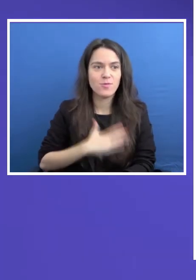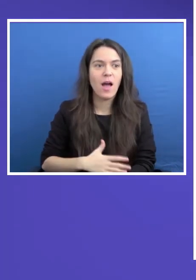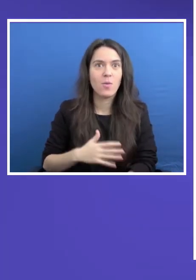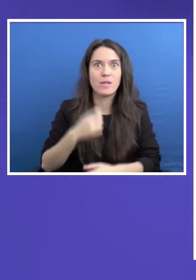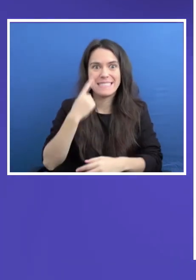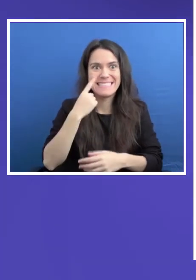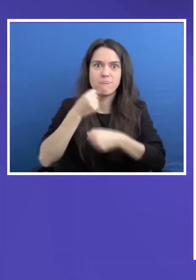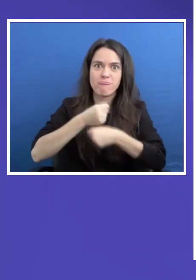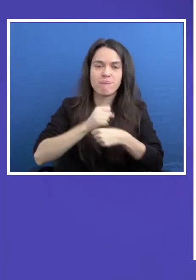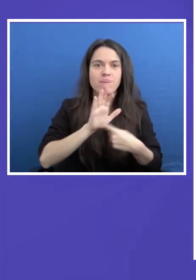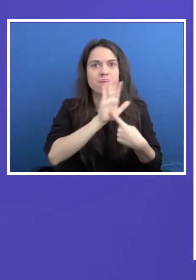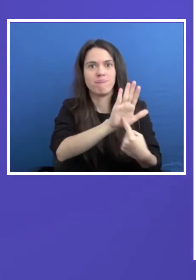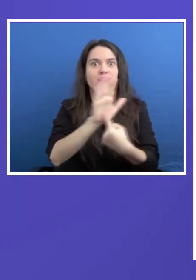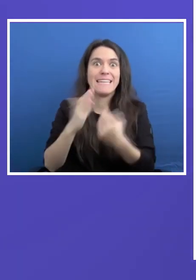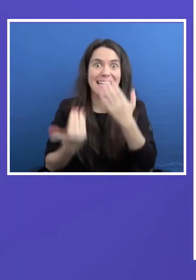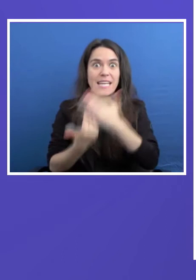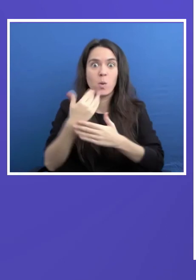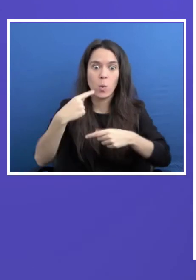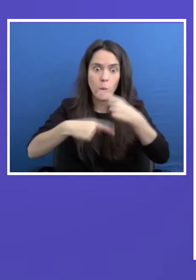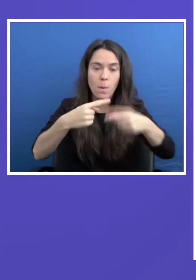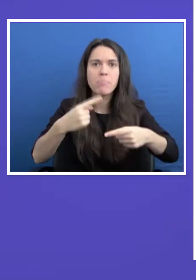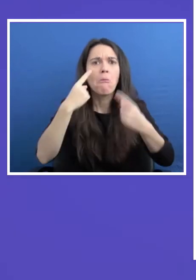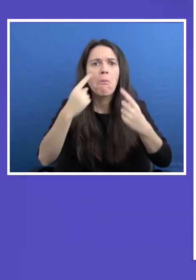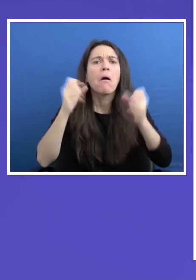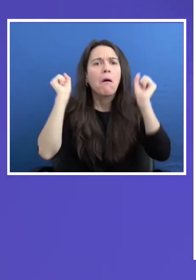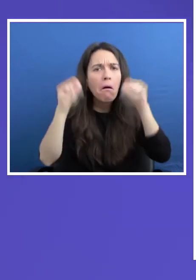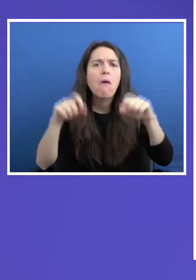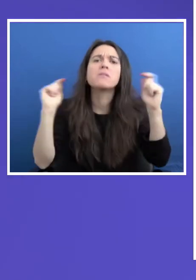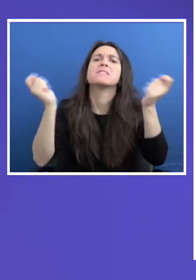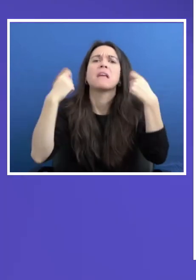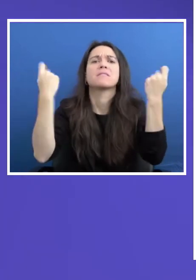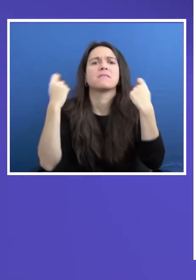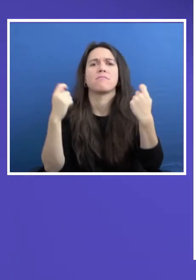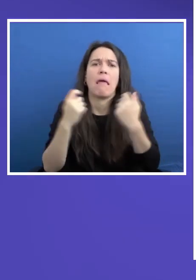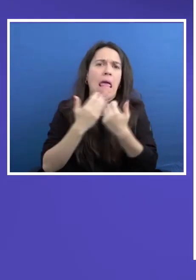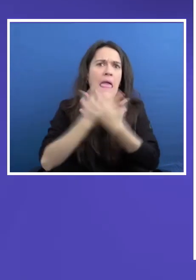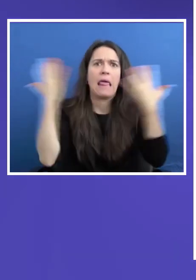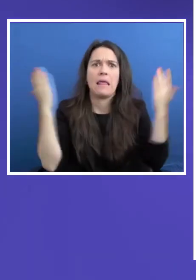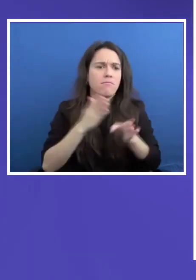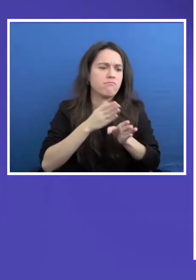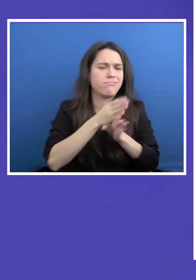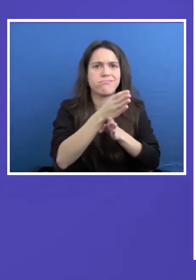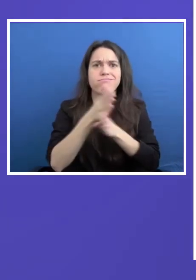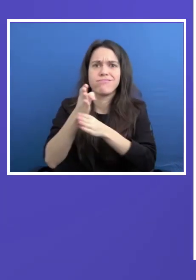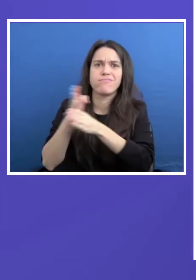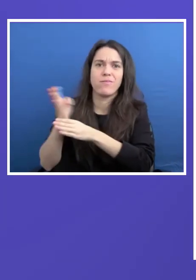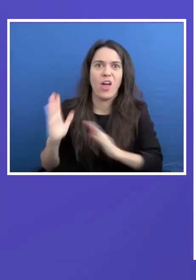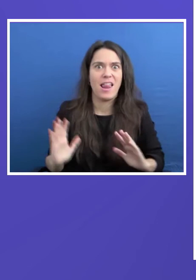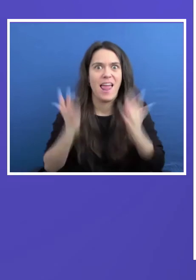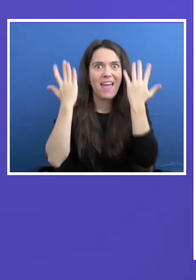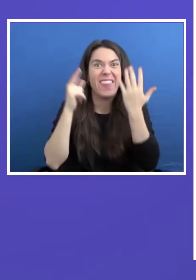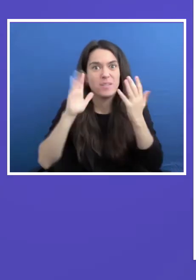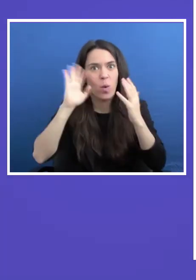عنده انتماء، عنده حماس اكتر ان هو يتعلم وان هو يبقى كمان ناجح في كل حاجه. دايما